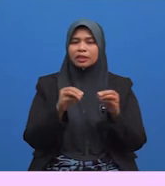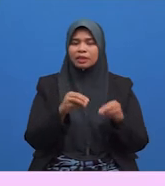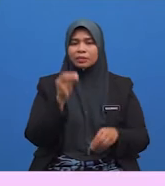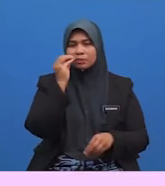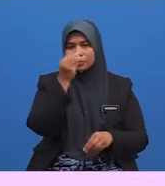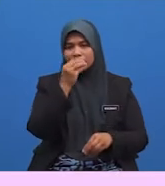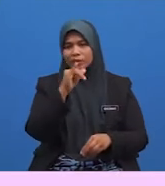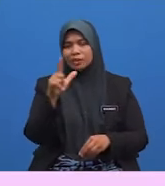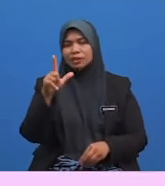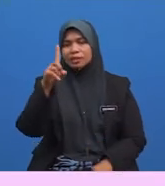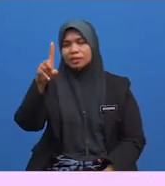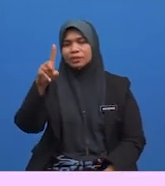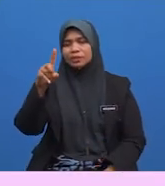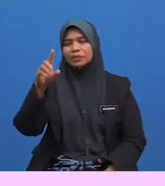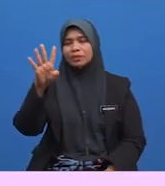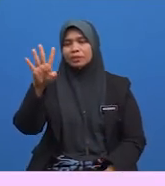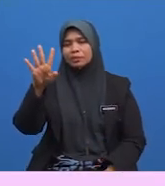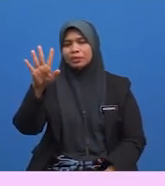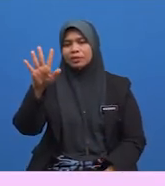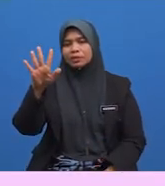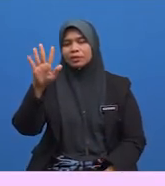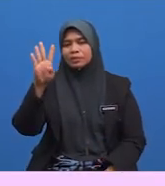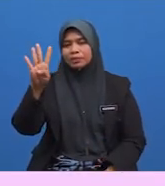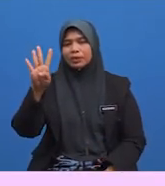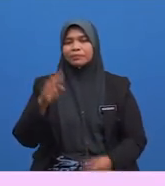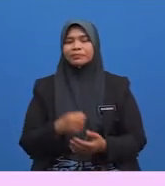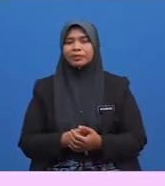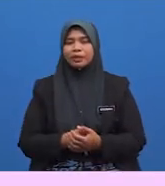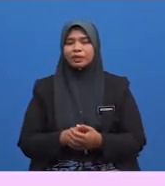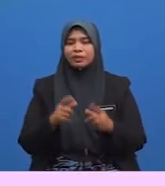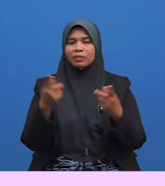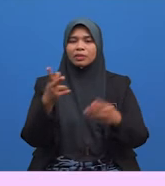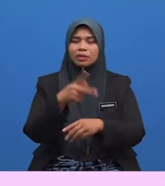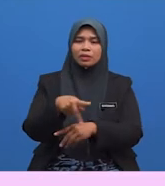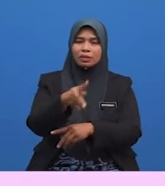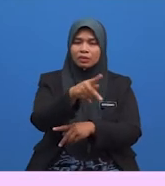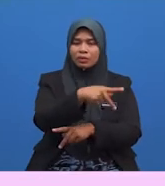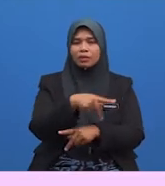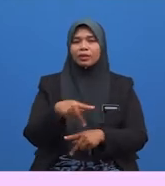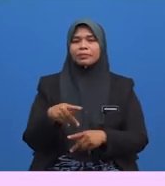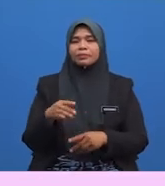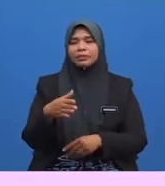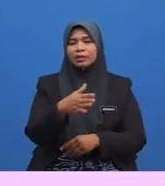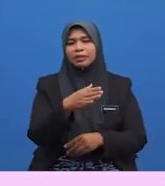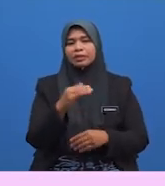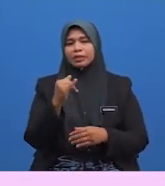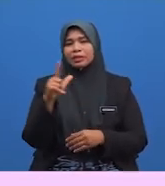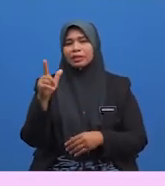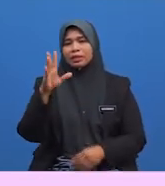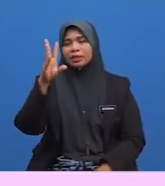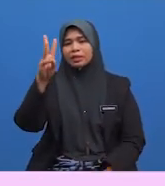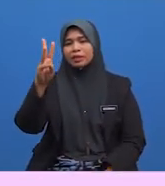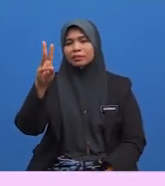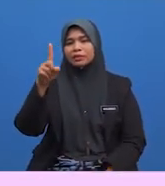154, manakala luas kolam ikan ialah 616. Segala jalan